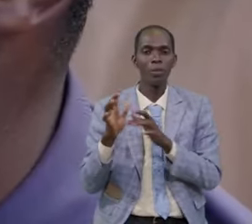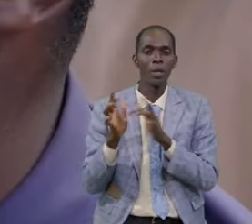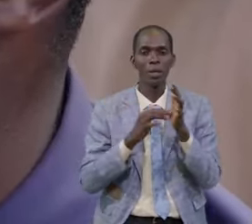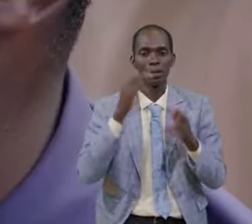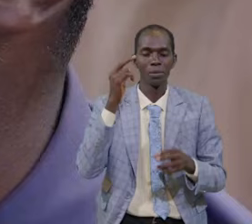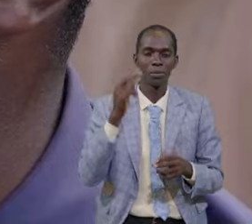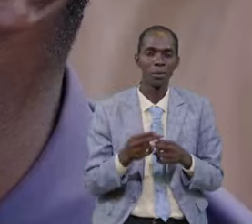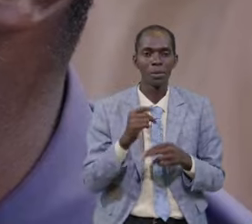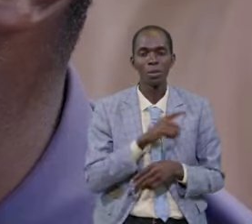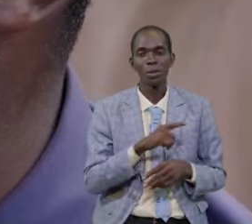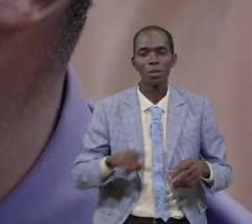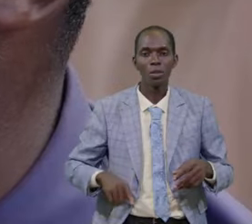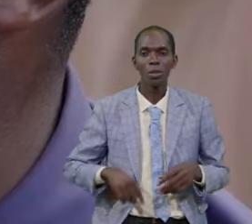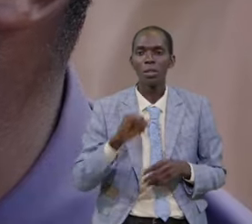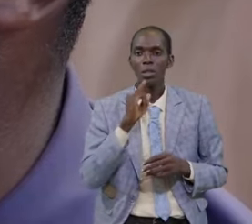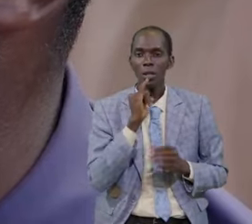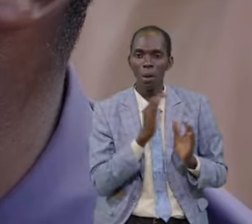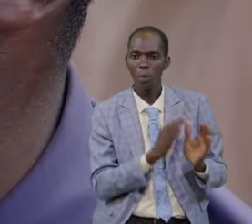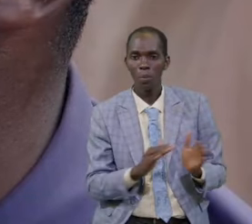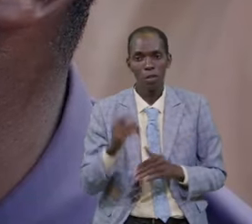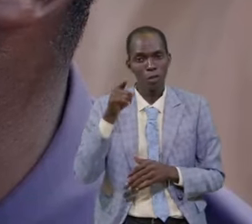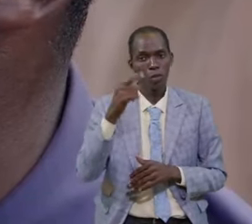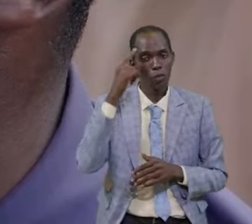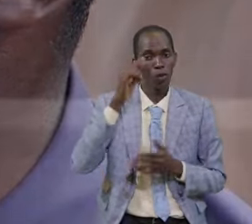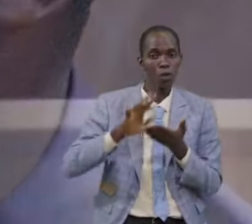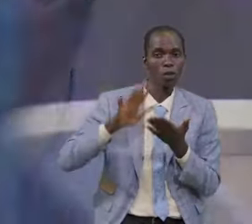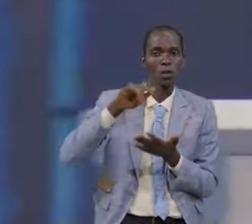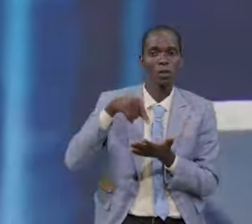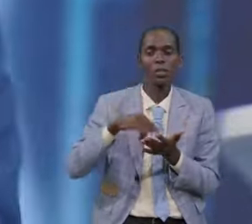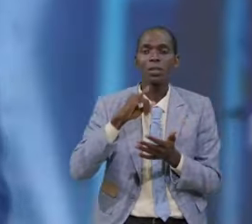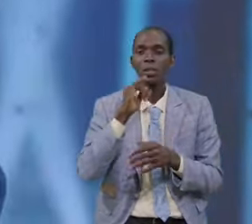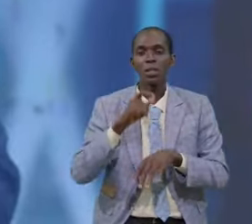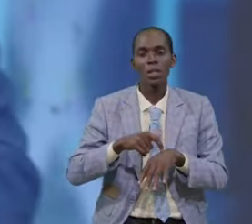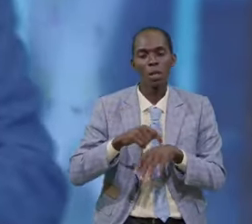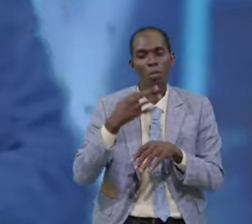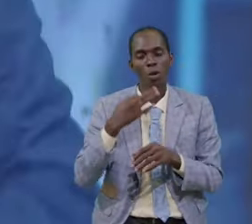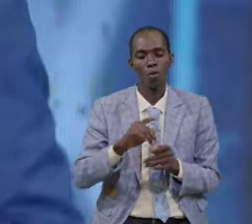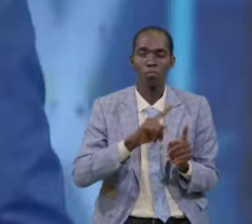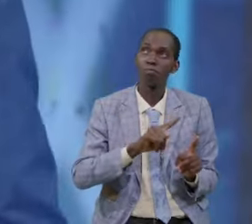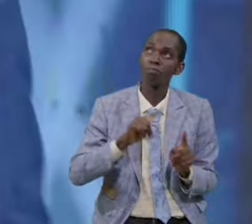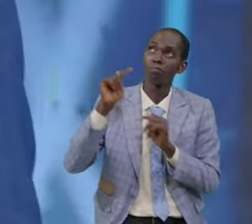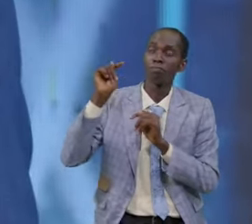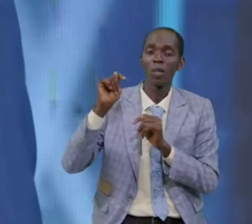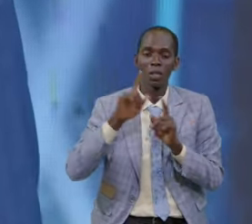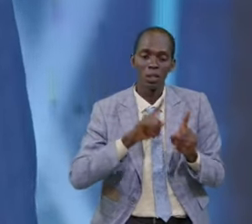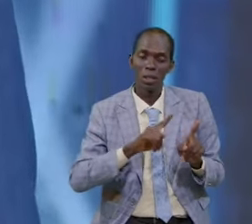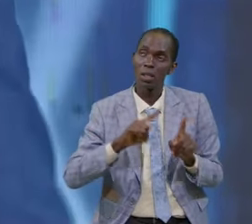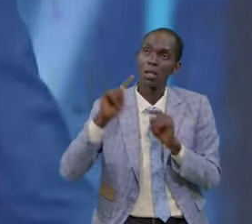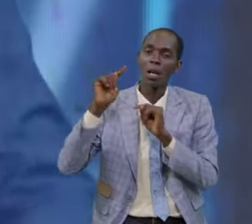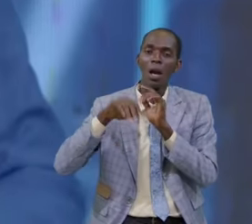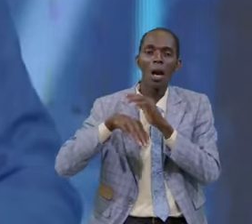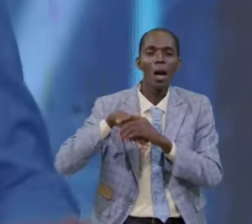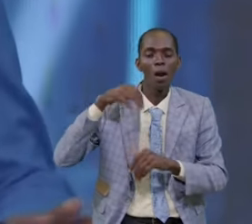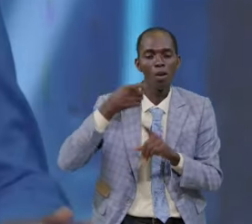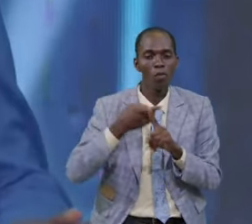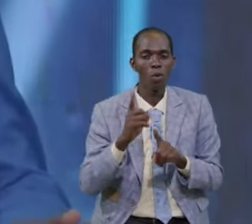Jésus. Le Seigneur te prépare pour la gloire. Et c'est le moment de la transfiguration, du transport, de